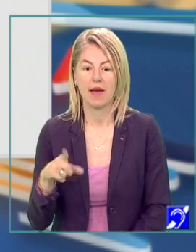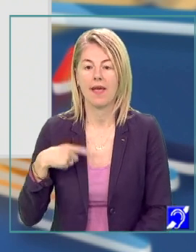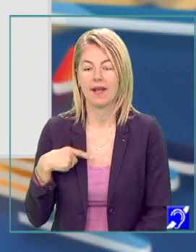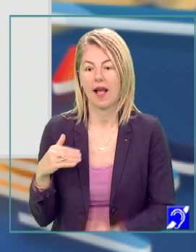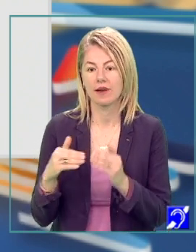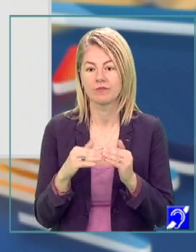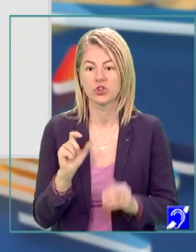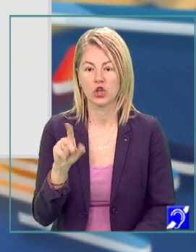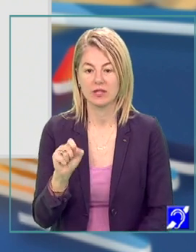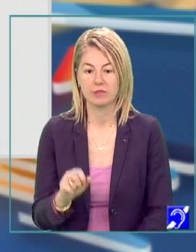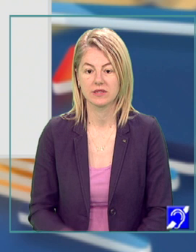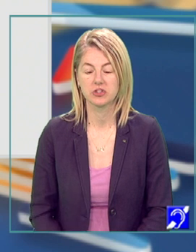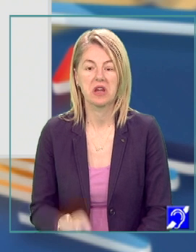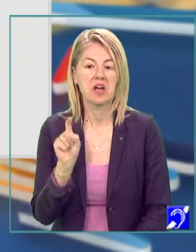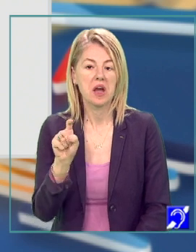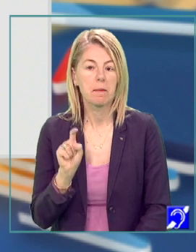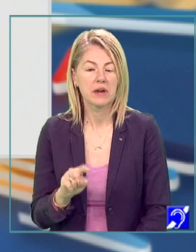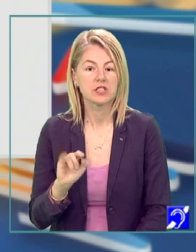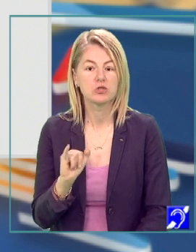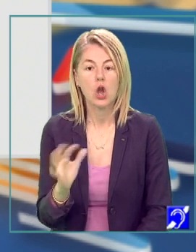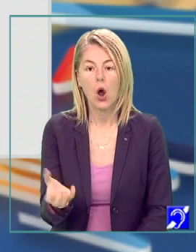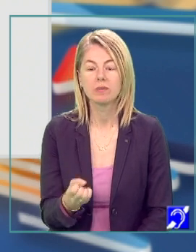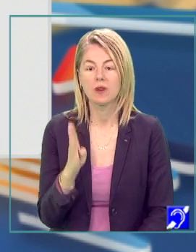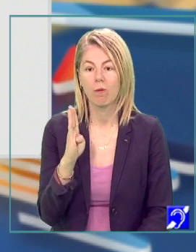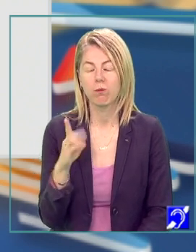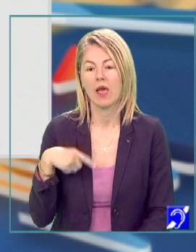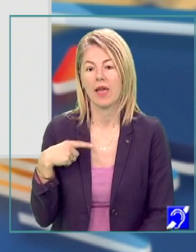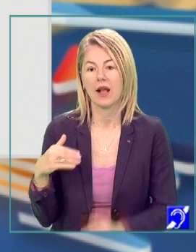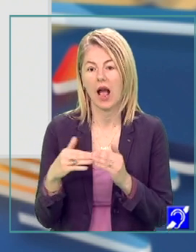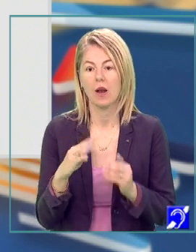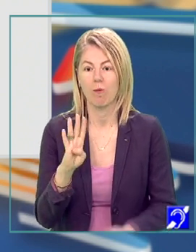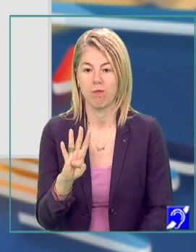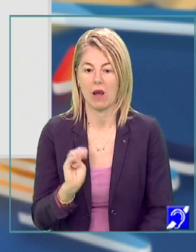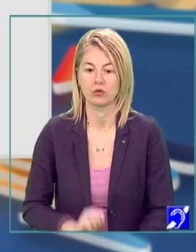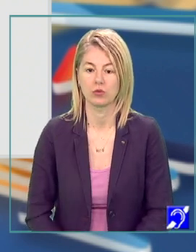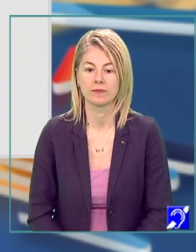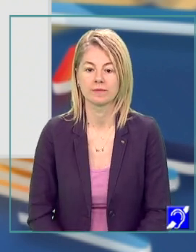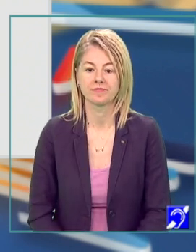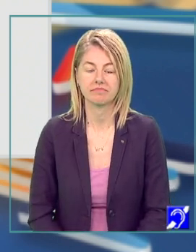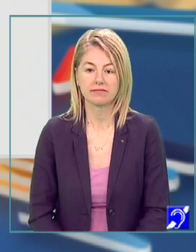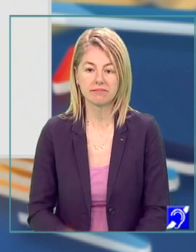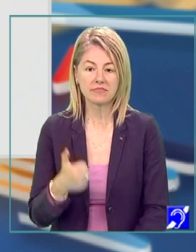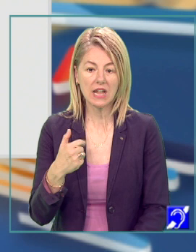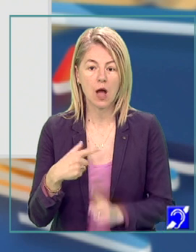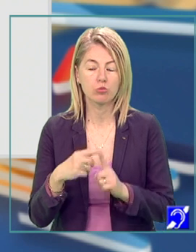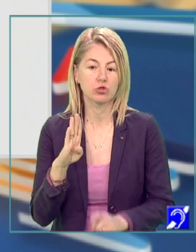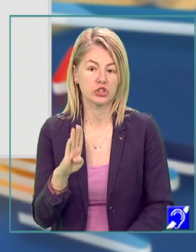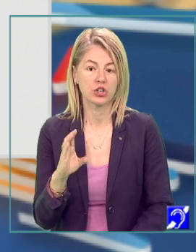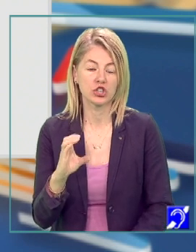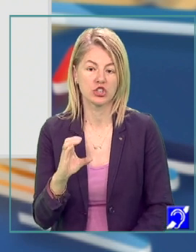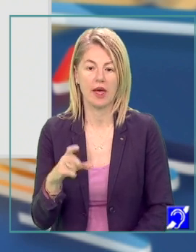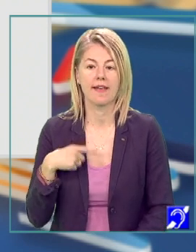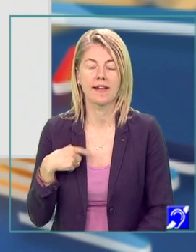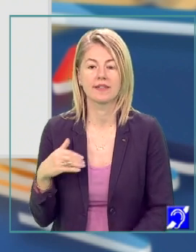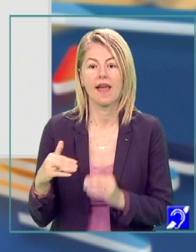cu 12. Împărțim ambii membrii la 3 și obținem că B este egal cu 4. A plus C atunci va fi egal